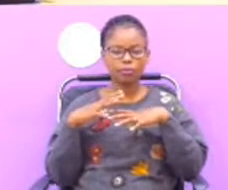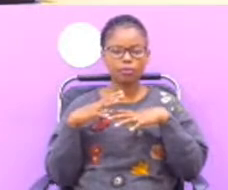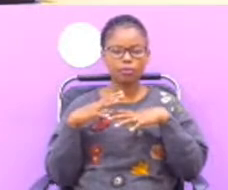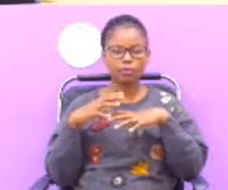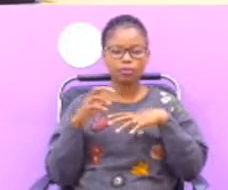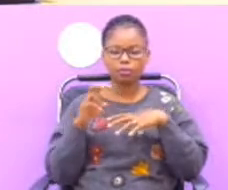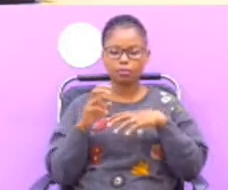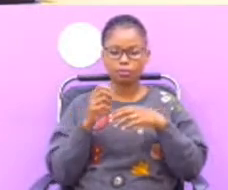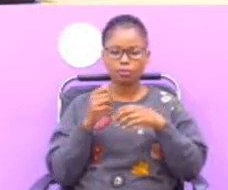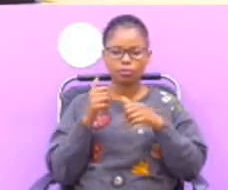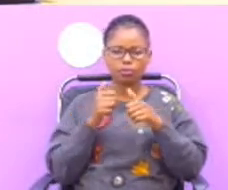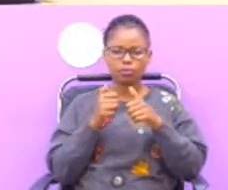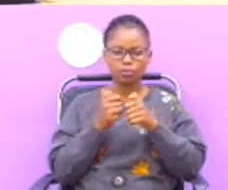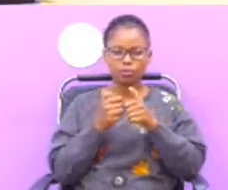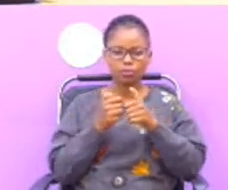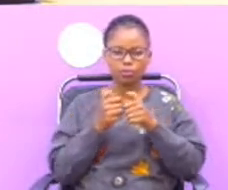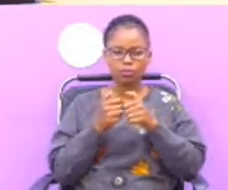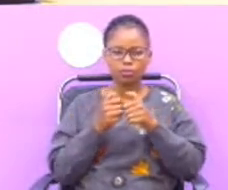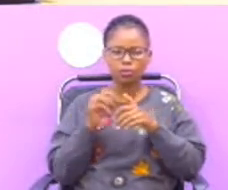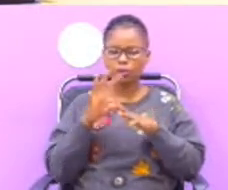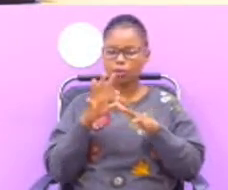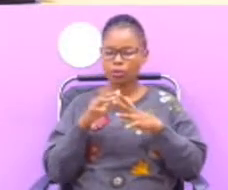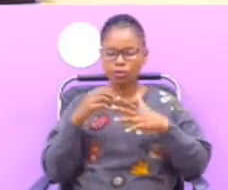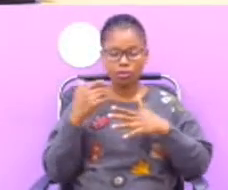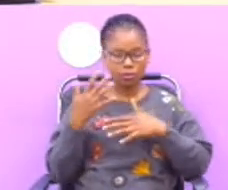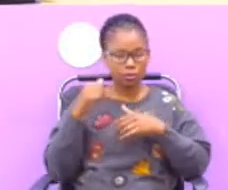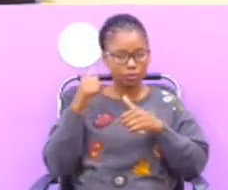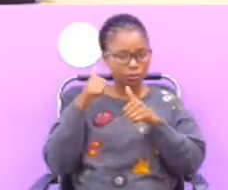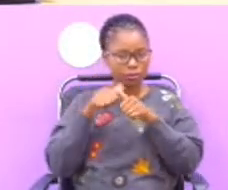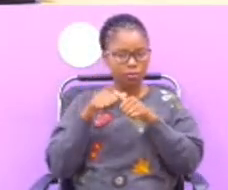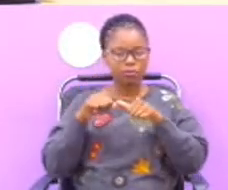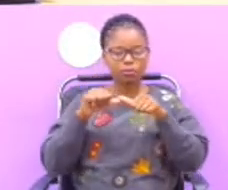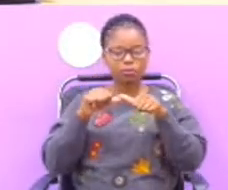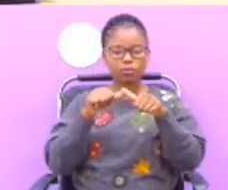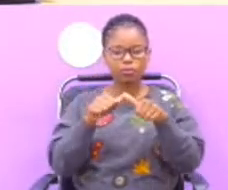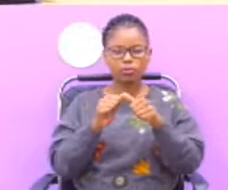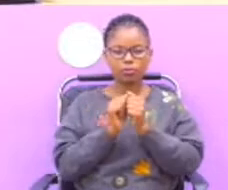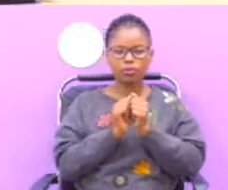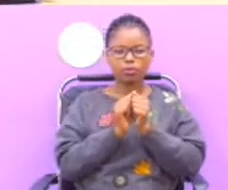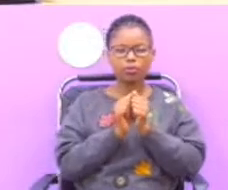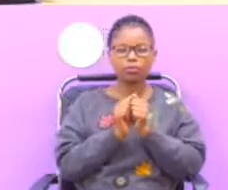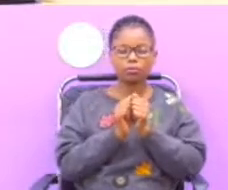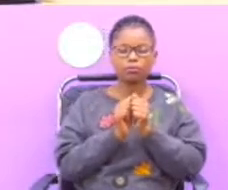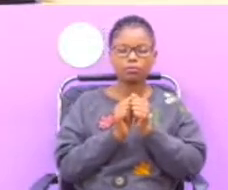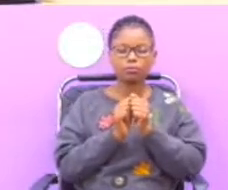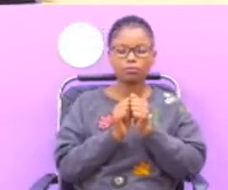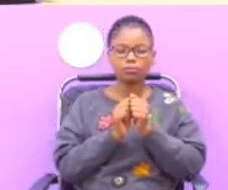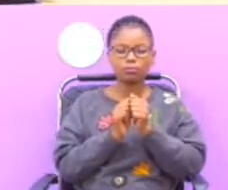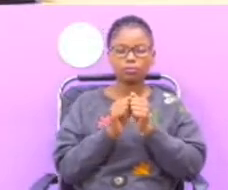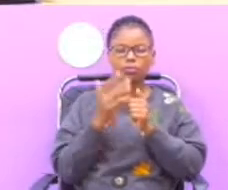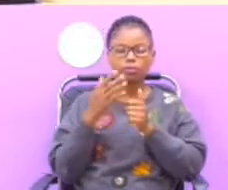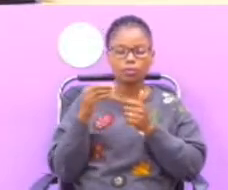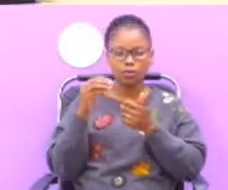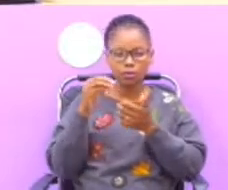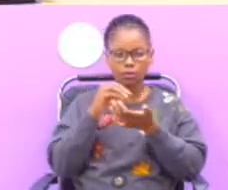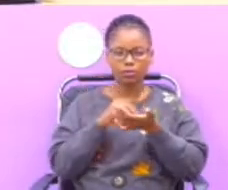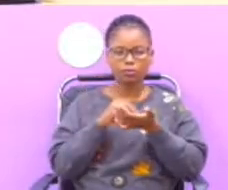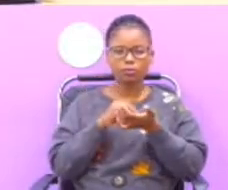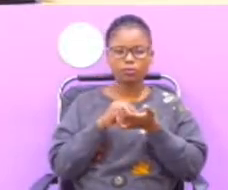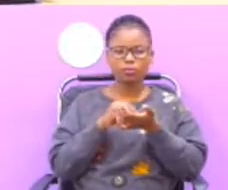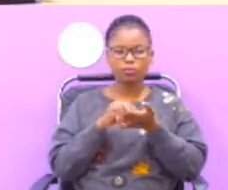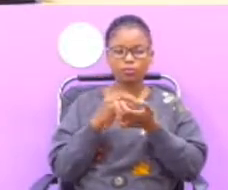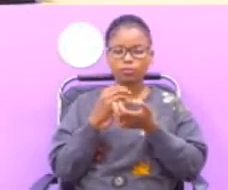na wako ni raririkana kajira ni raririkana maundu macio mothe ni tutwaranite wega nake akiuga atiriri ati nake